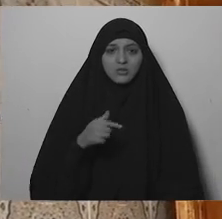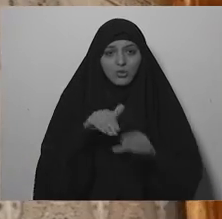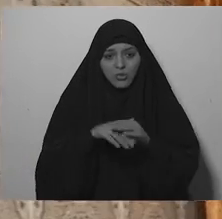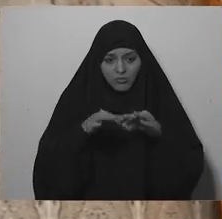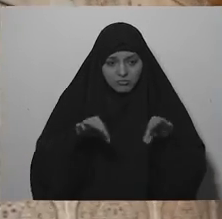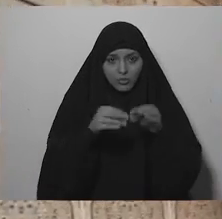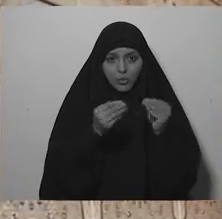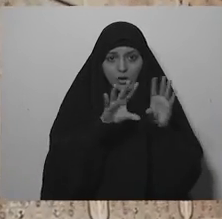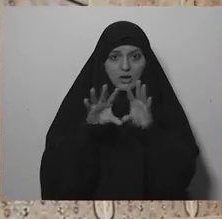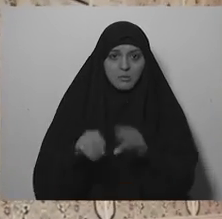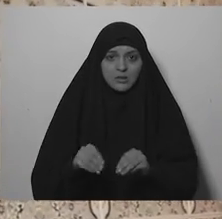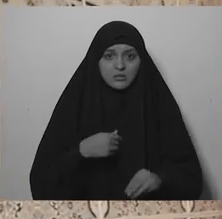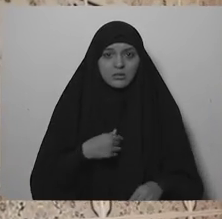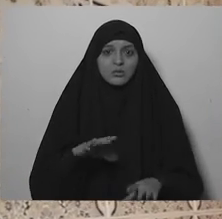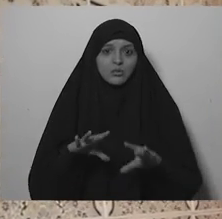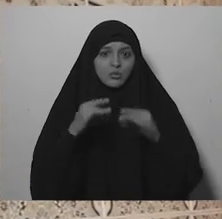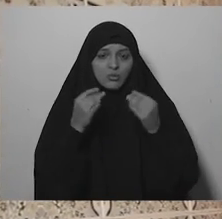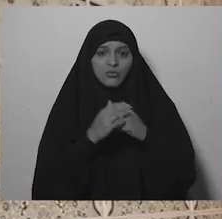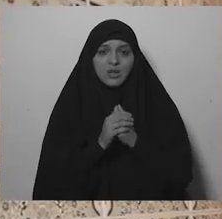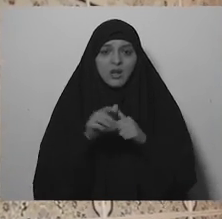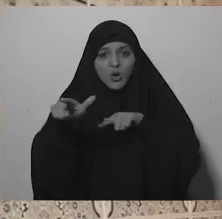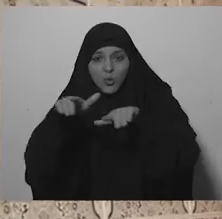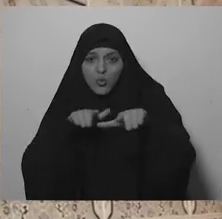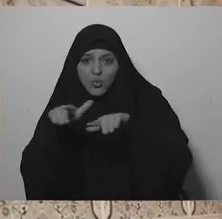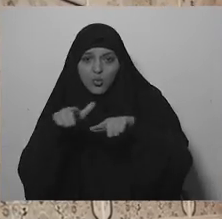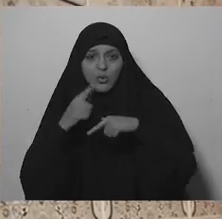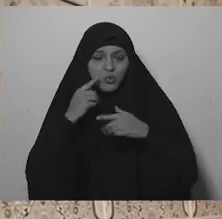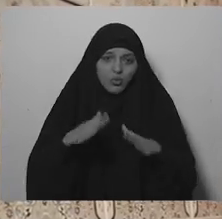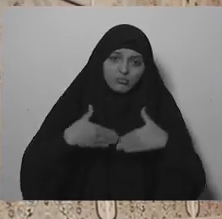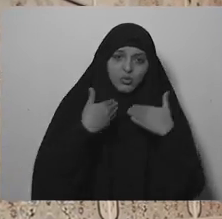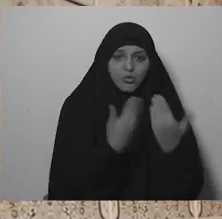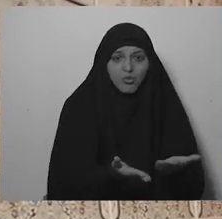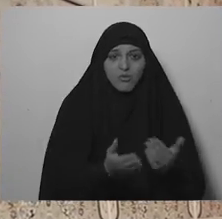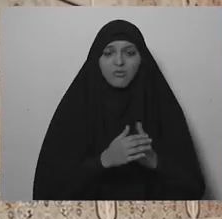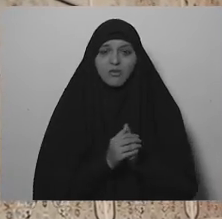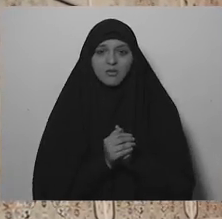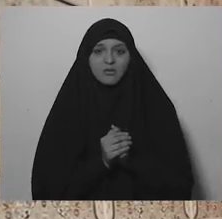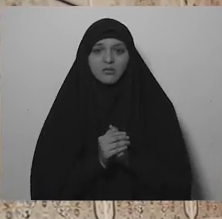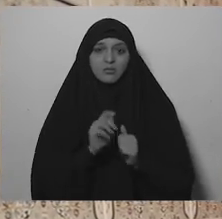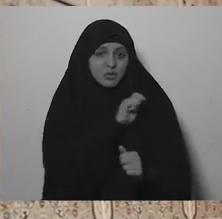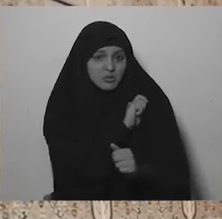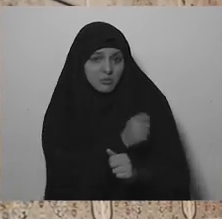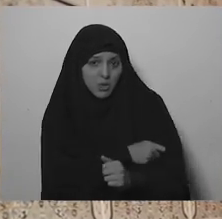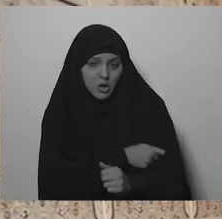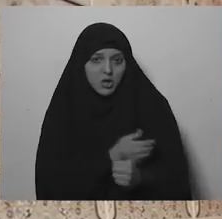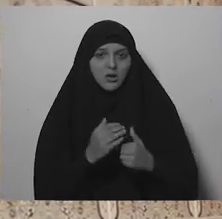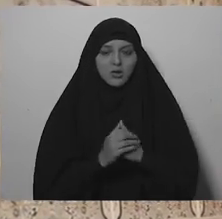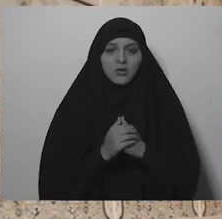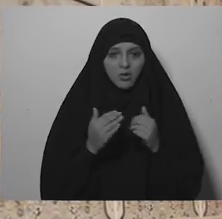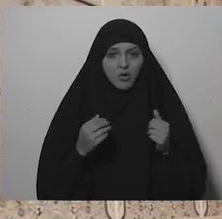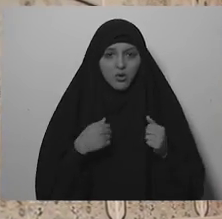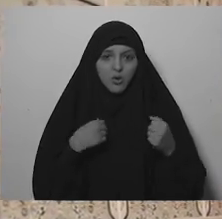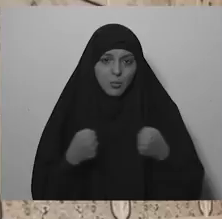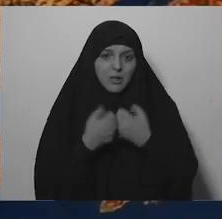J'ai cherché longtemps dans notre quartier à trouver un local plus large pour louer et pour l'offrir au parasport, au